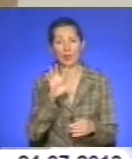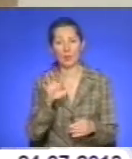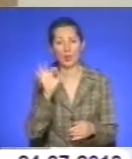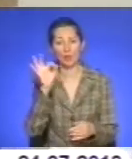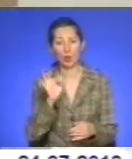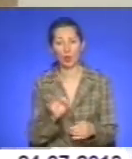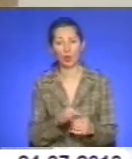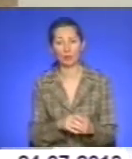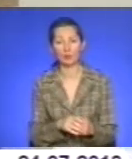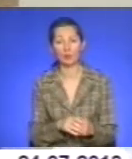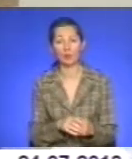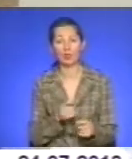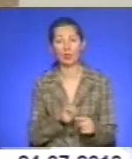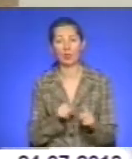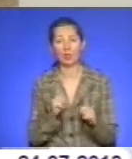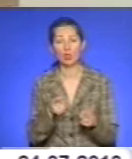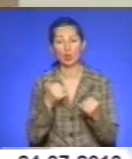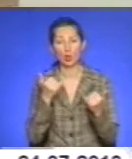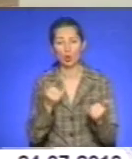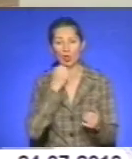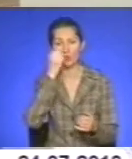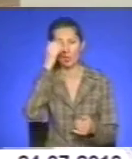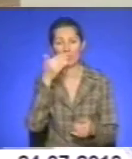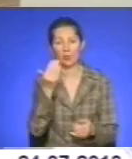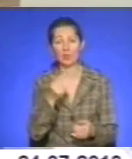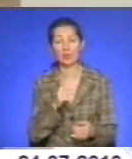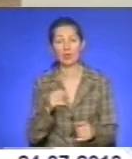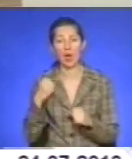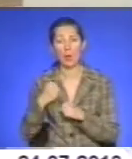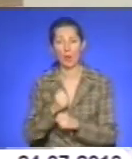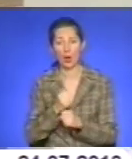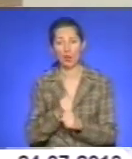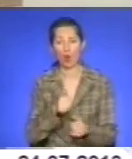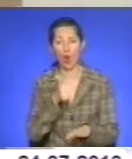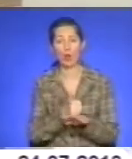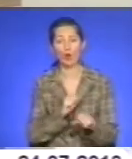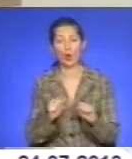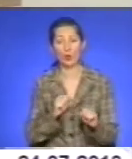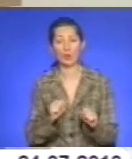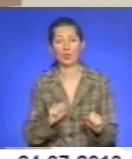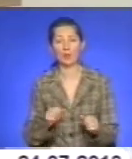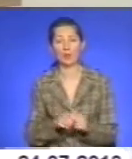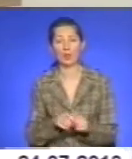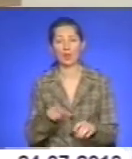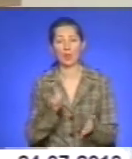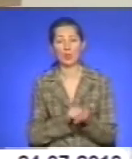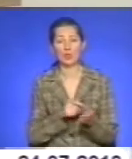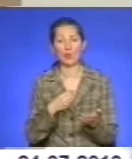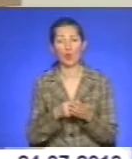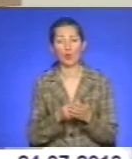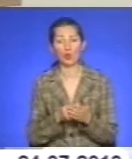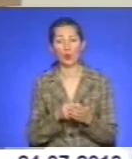101,5%. Всім дійсно сьогодні вдячні ми за працю, головне управління керівництва, Пенсійний фонд України передавав вам